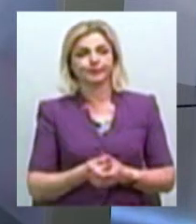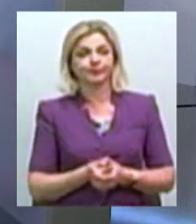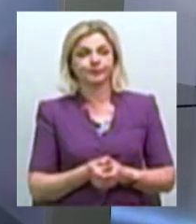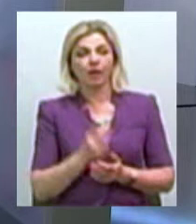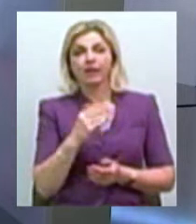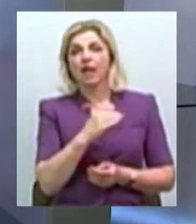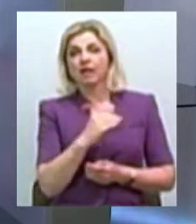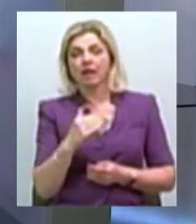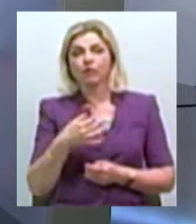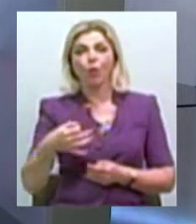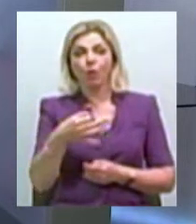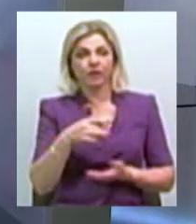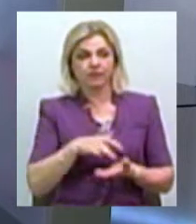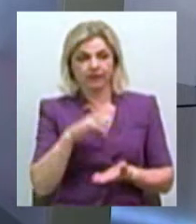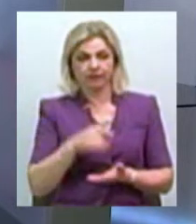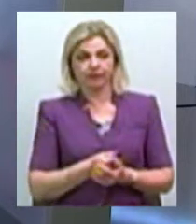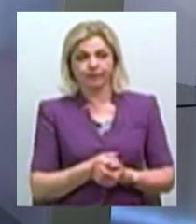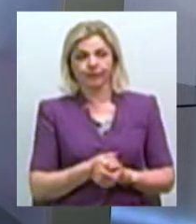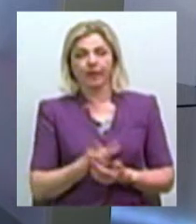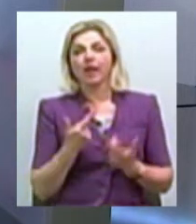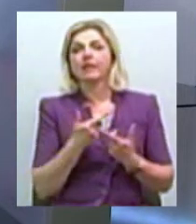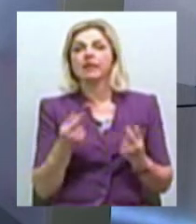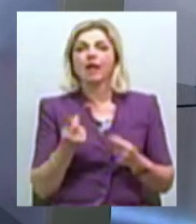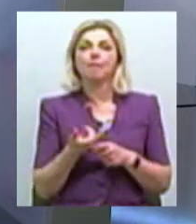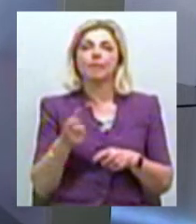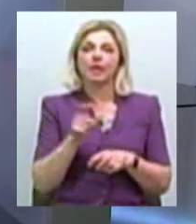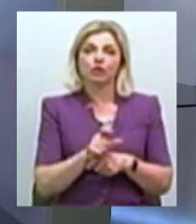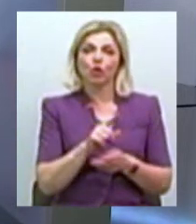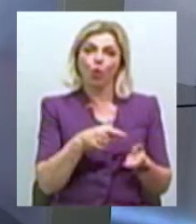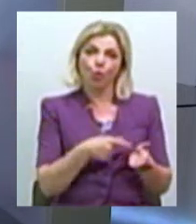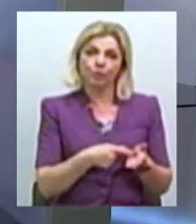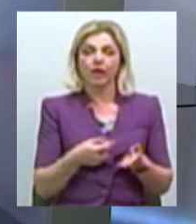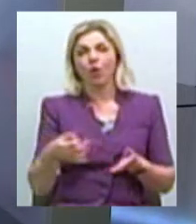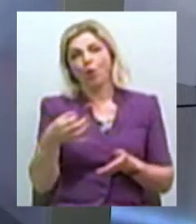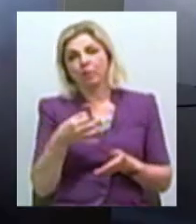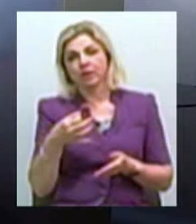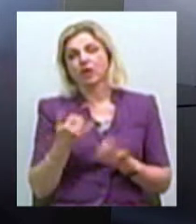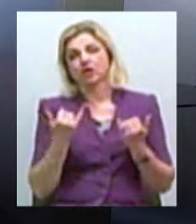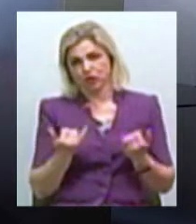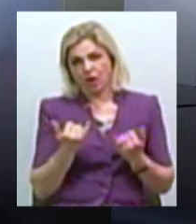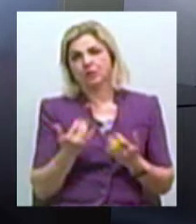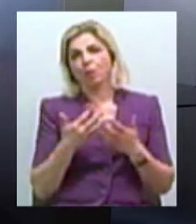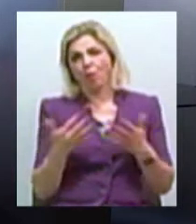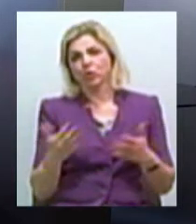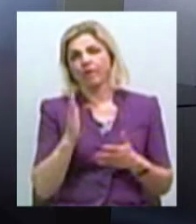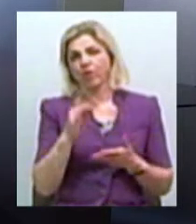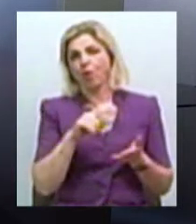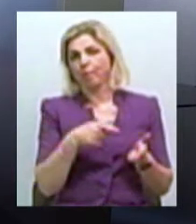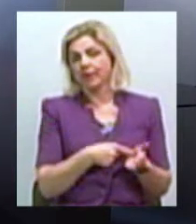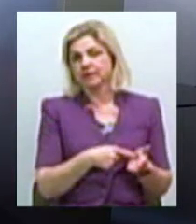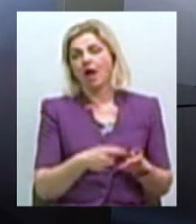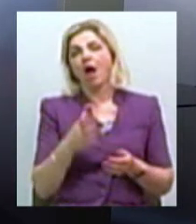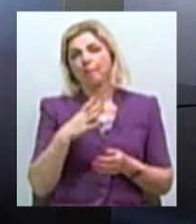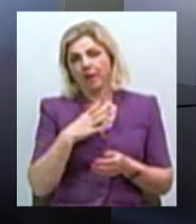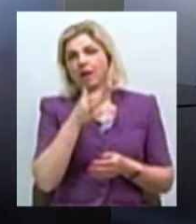рівні обласного центру. Я маю на увазі, де більше, в області чи в місті? На даний момент більше в місті. Був період, коли більше все ж таки до нас